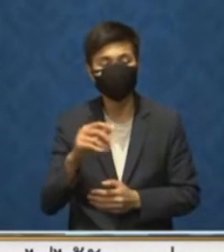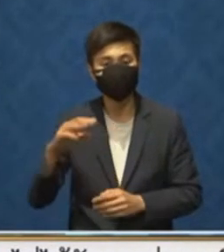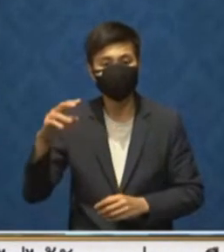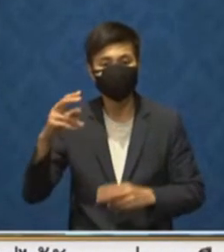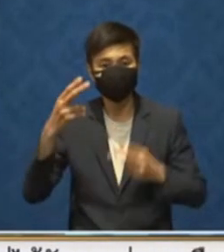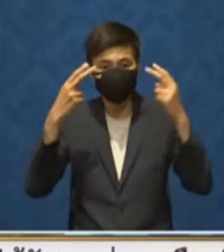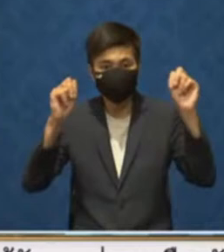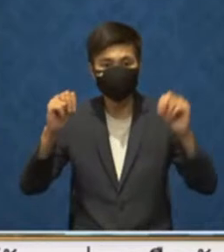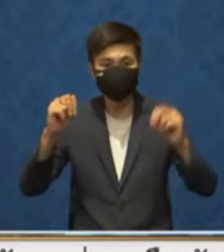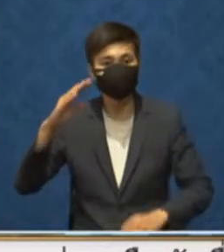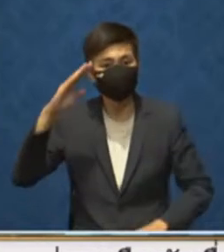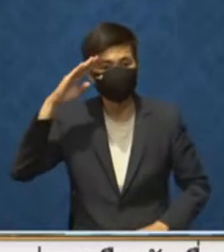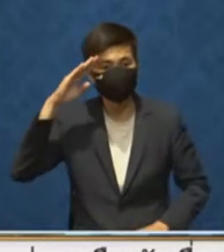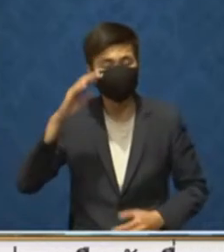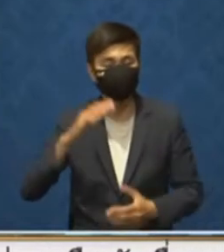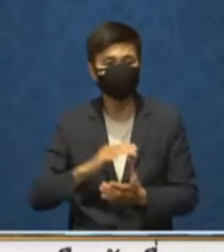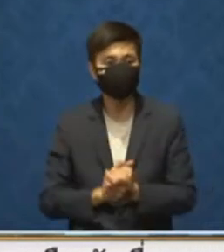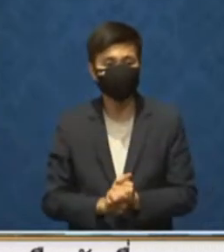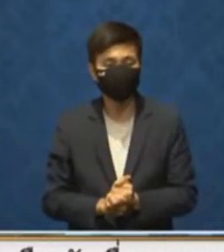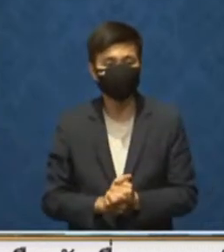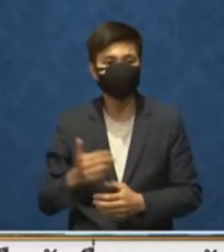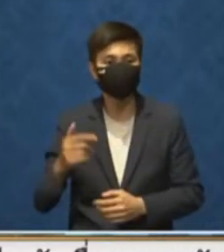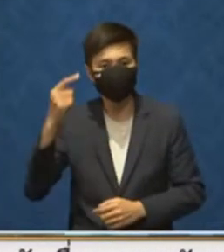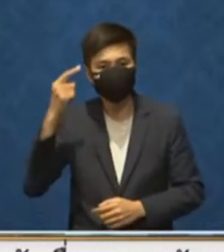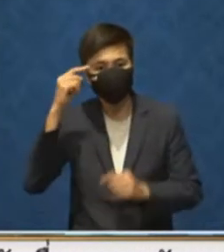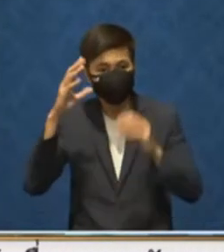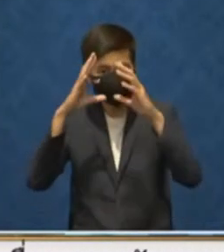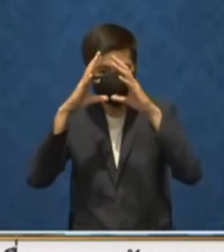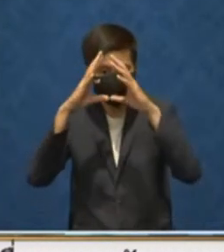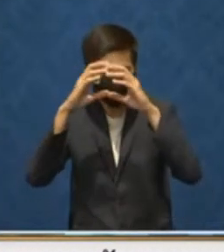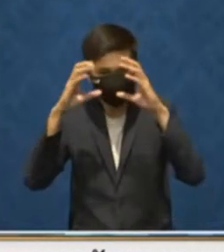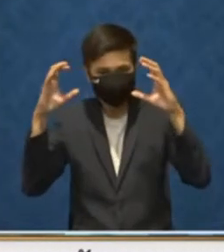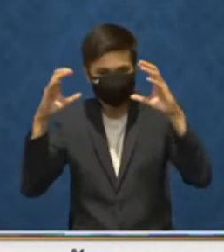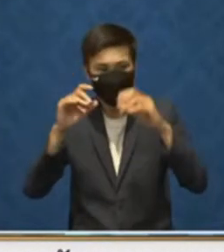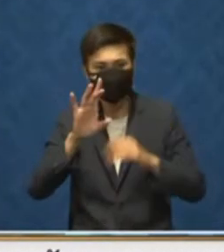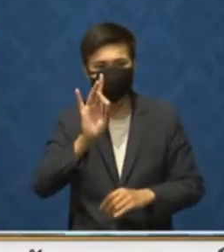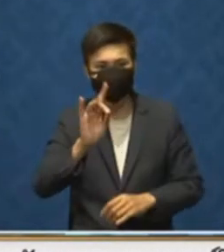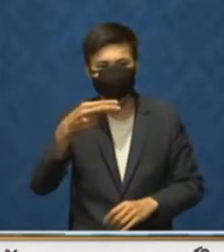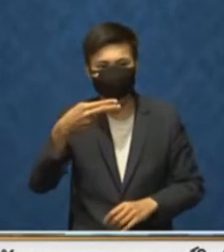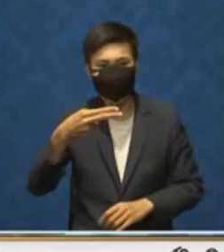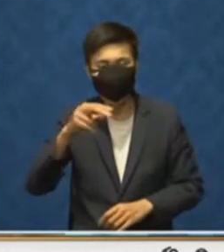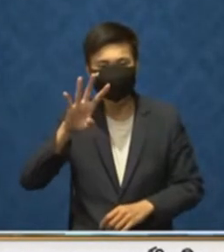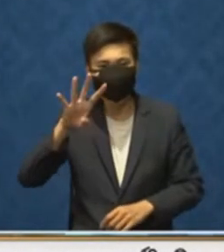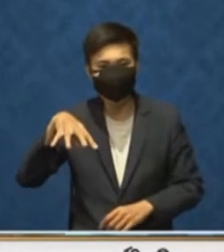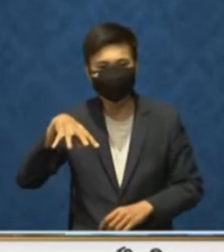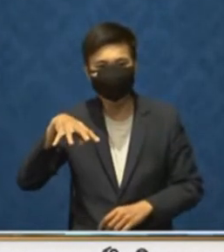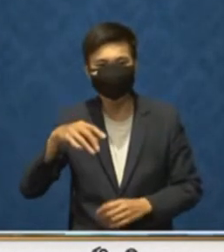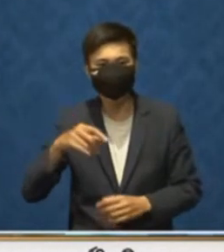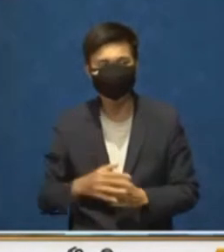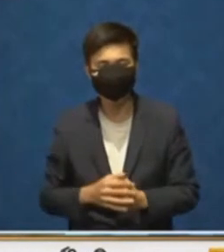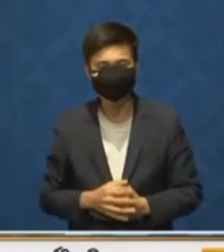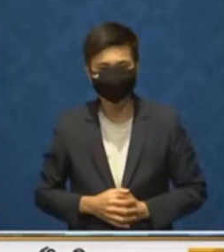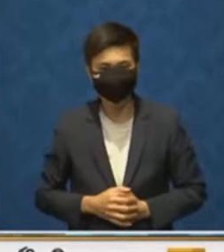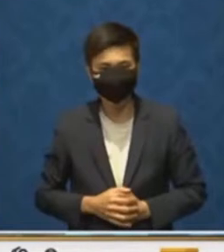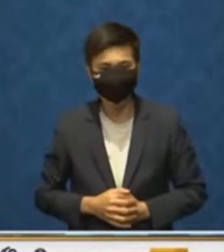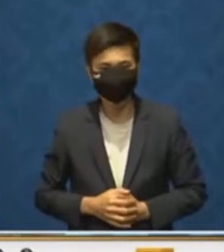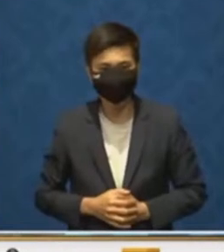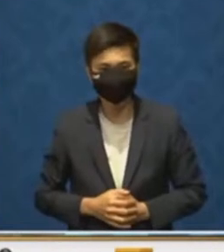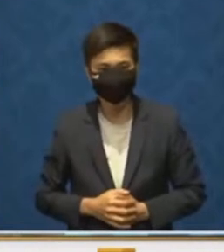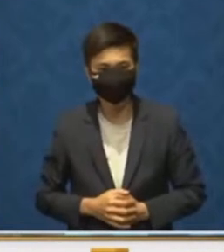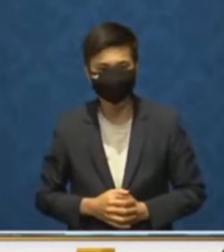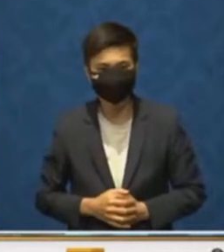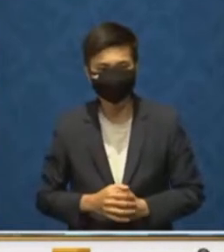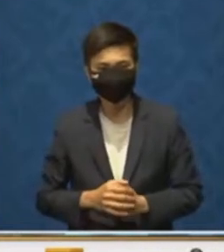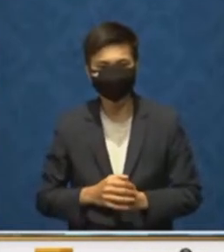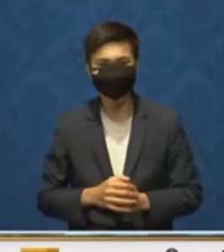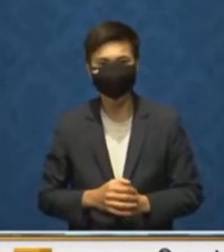มาทำอะไรไม่เซ็ตก็คุณประยุทธ์มีเซลล์สมองเพียงแค่84000เสนานะครับอ่ะคะ